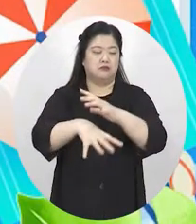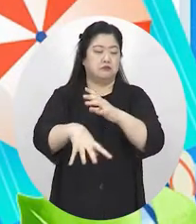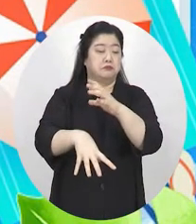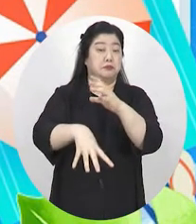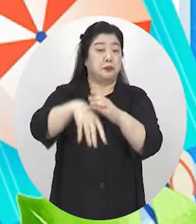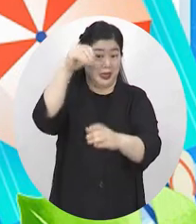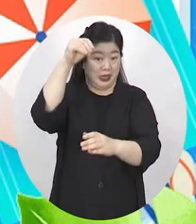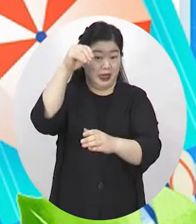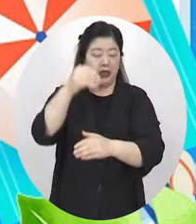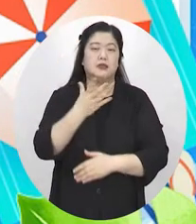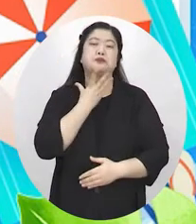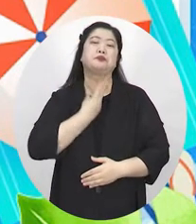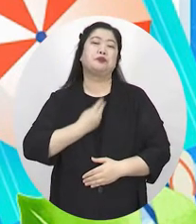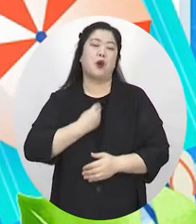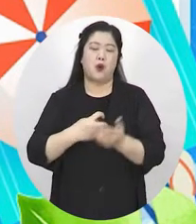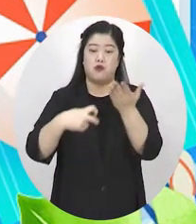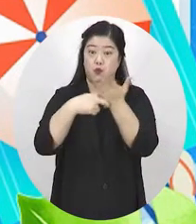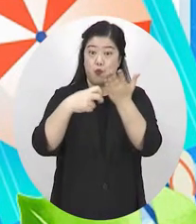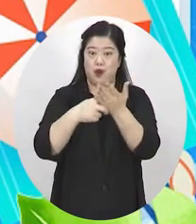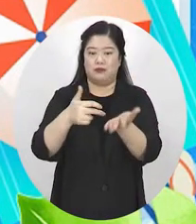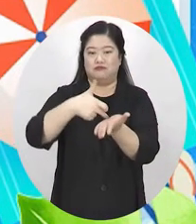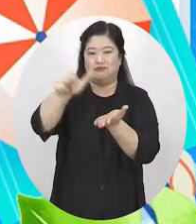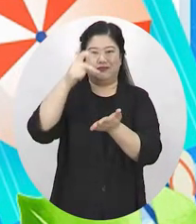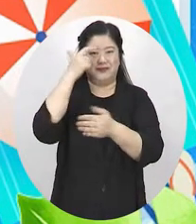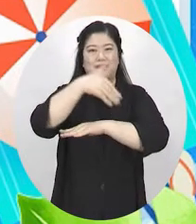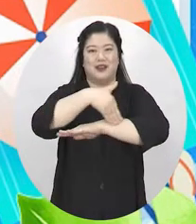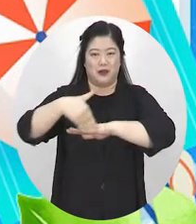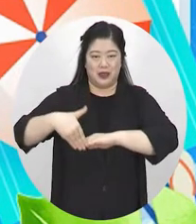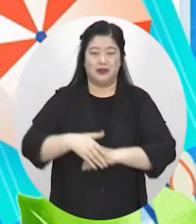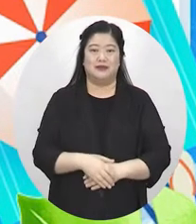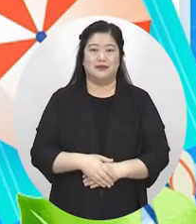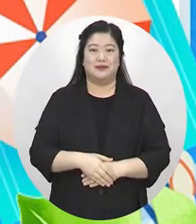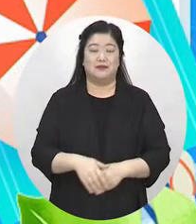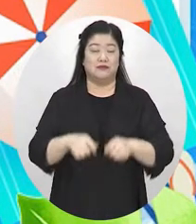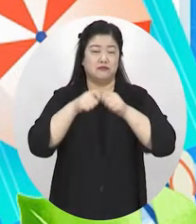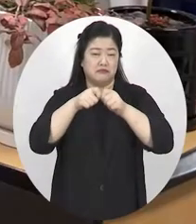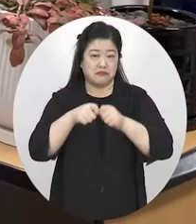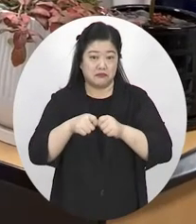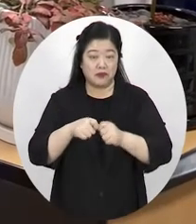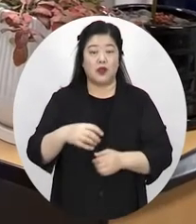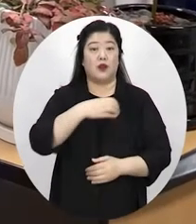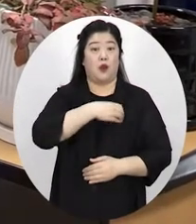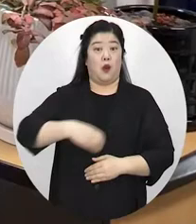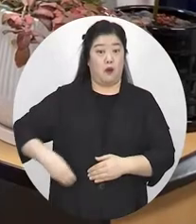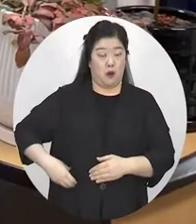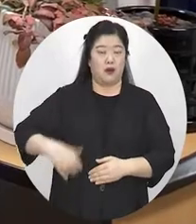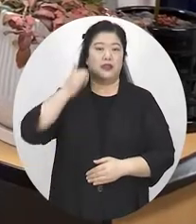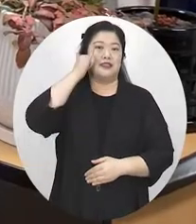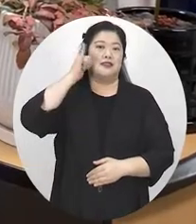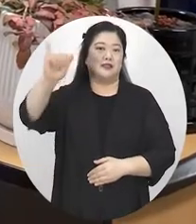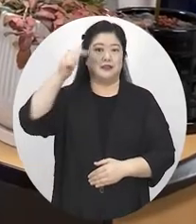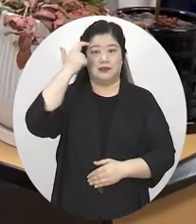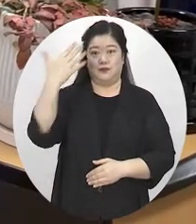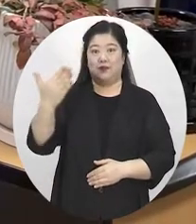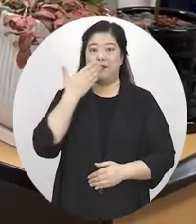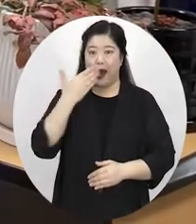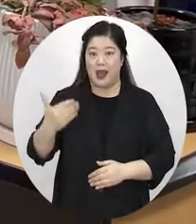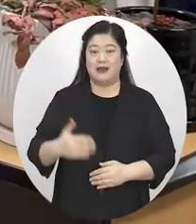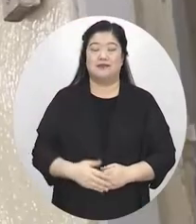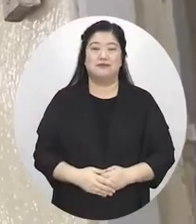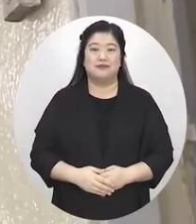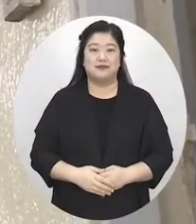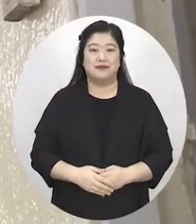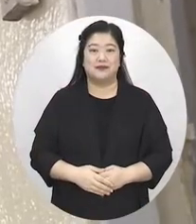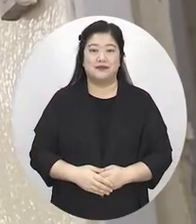추첨해 시원한 음료 기프티콘을 증정할 예정입니다. 구독 이벤트에 대한 자세한 사항은 강서구청 홍보정책과로